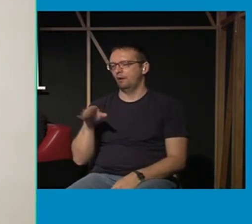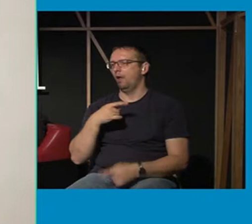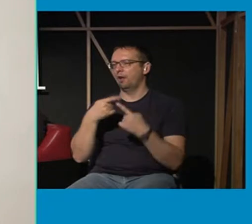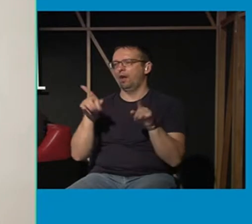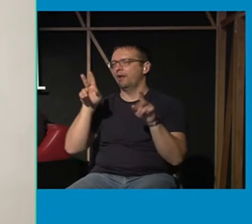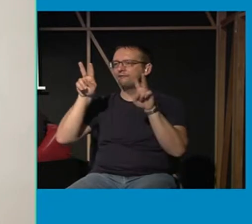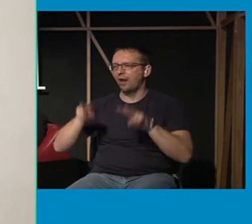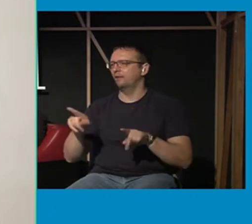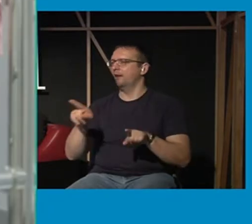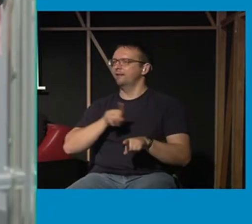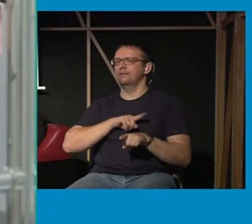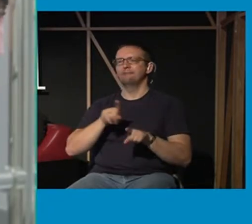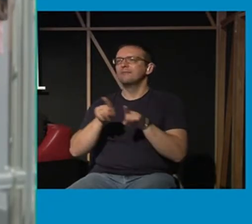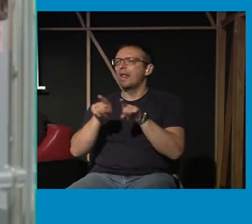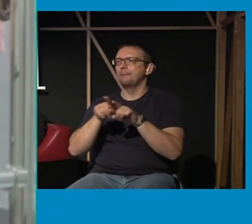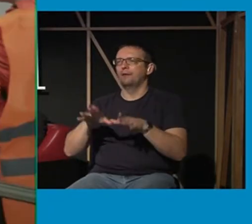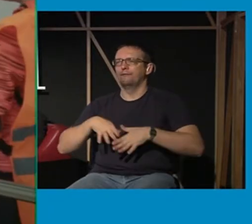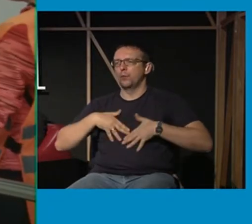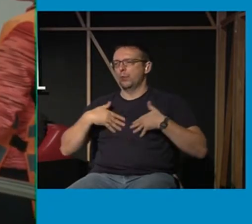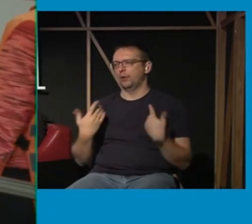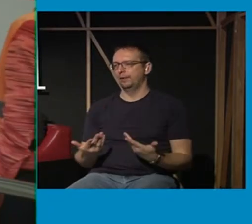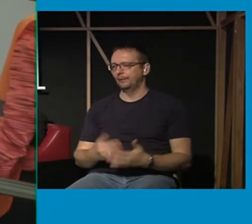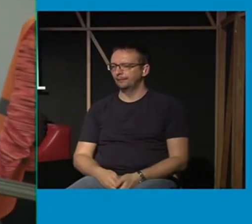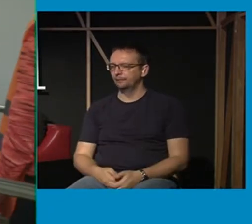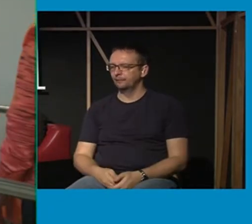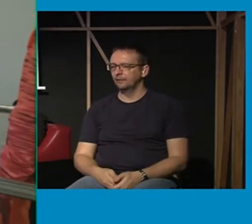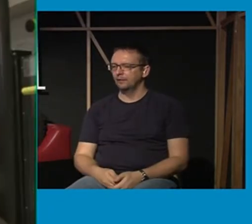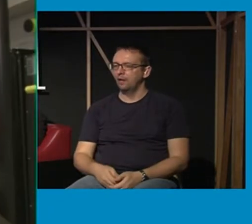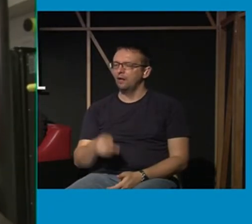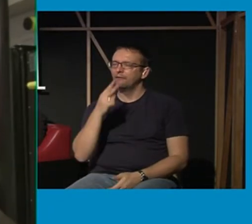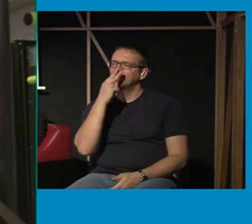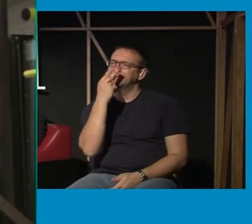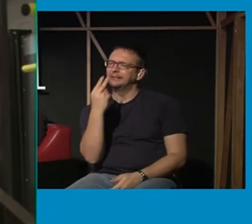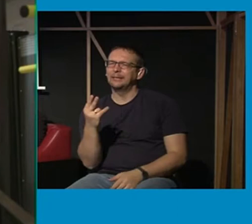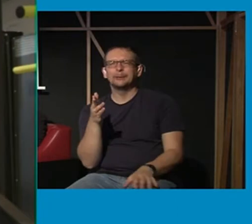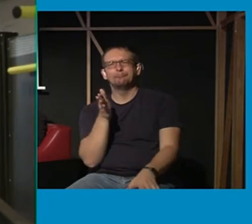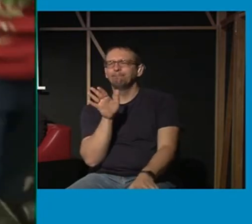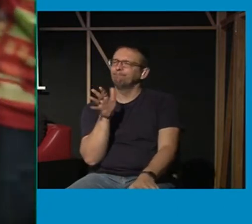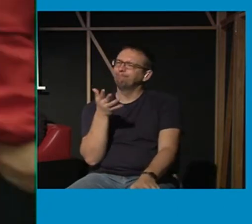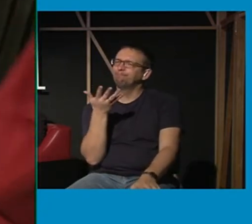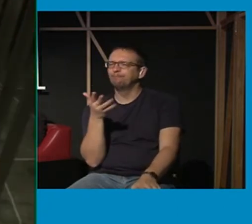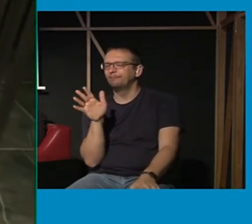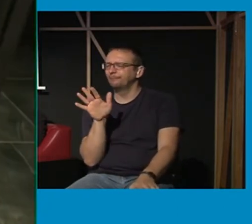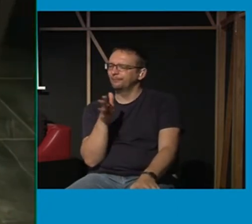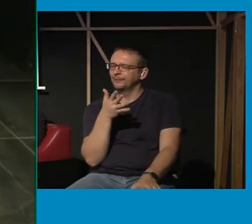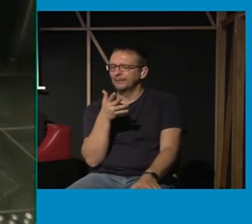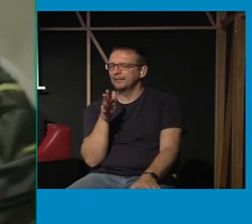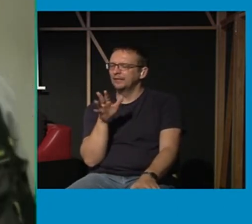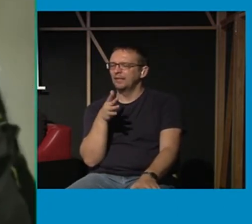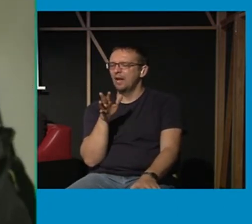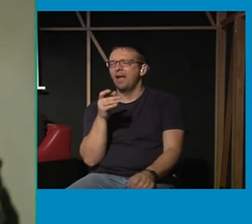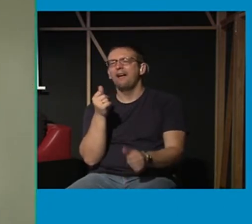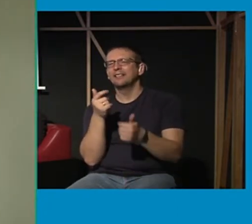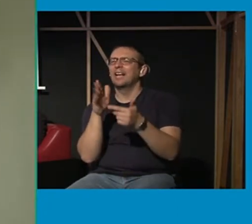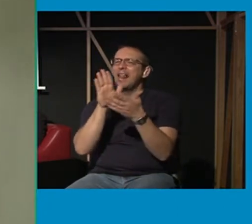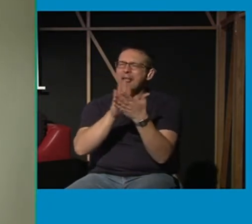is available to us. So whenever we find that the person's journey is not going to be accessible, we had to find ways